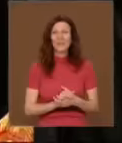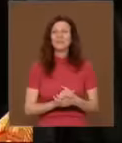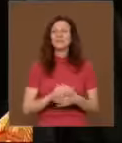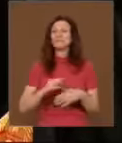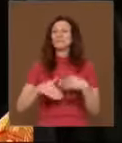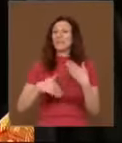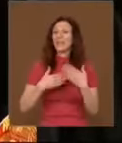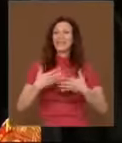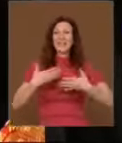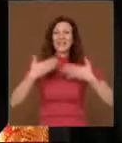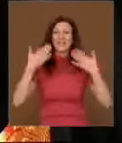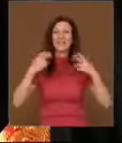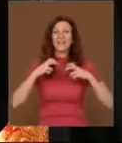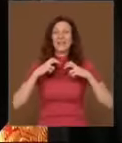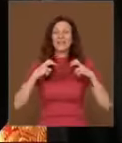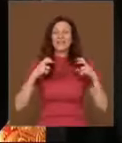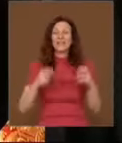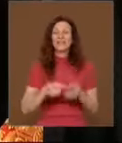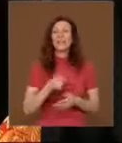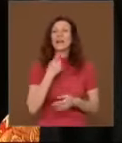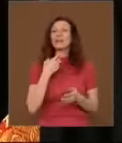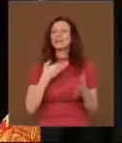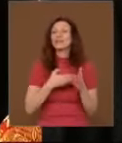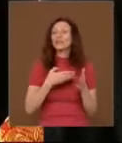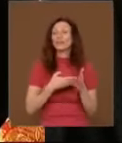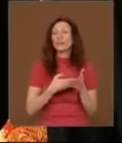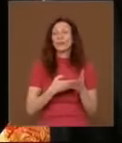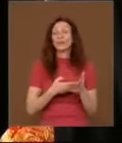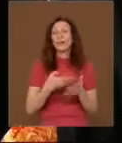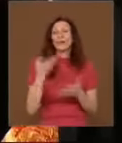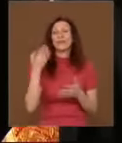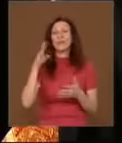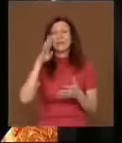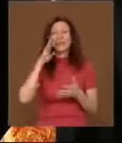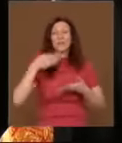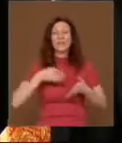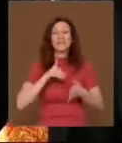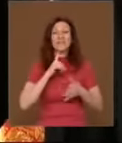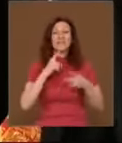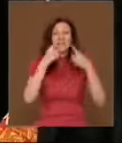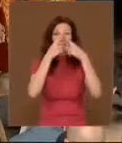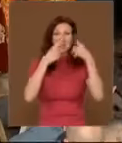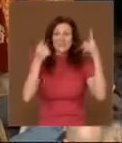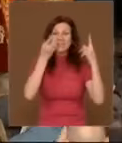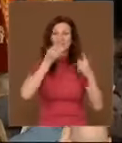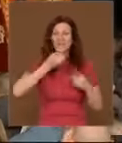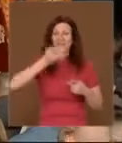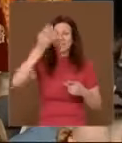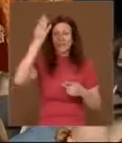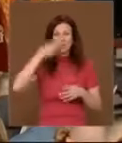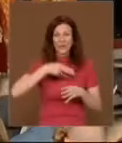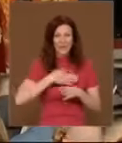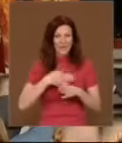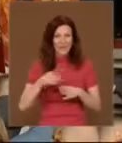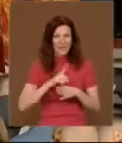След великата ектения. Тебе е всяка слава, чест и поклонение от Своя Сино и Святому Духу, нини и присно, и во